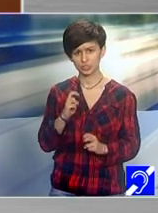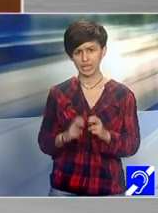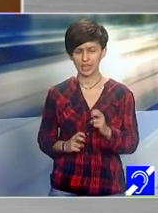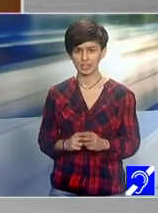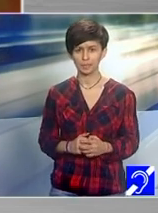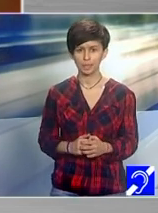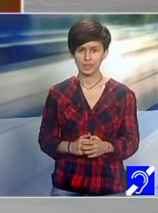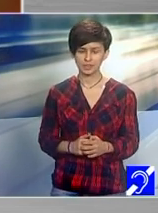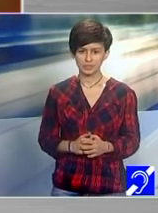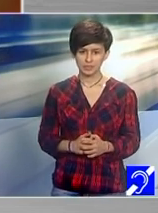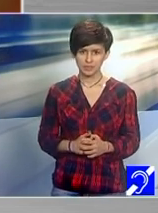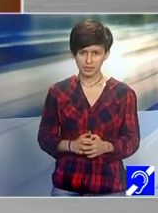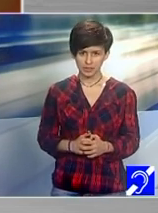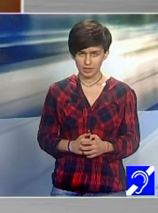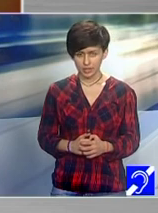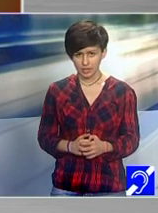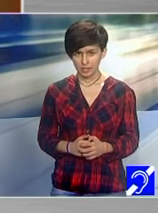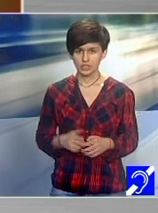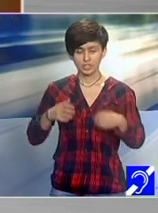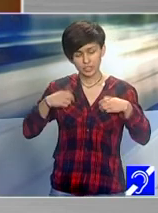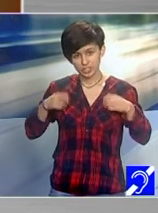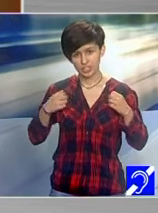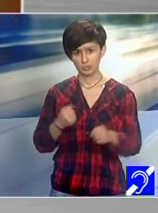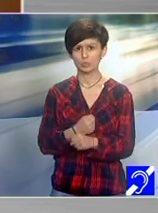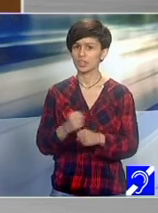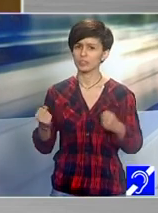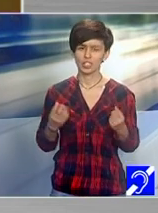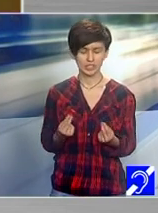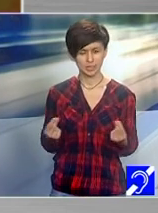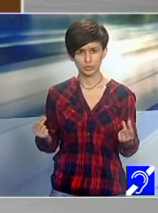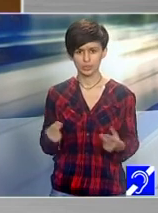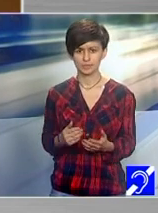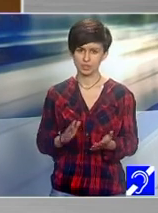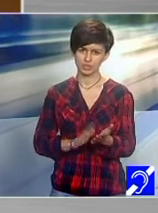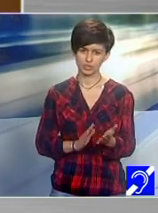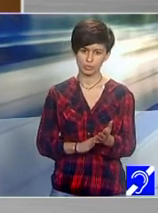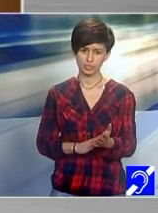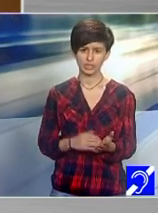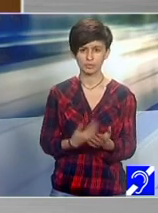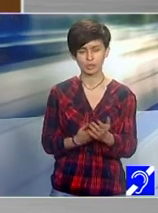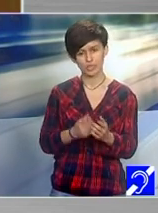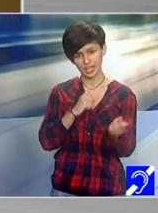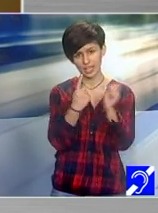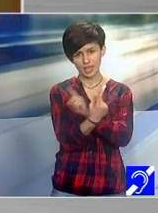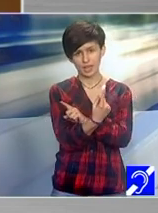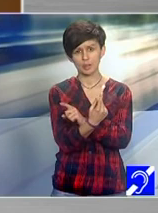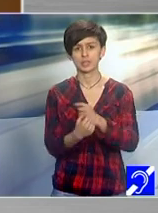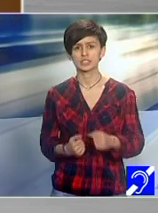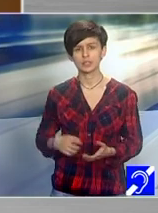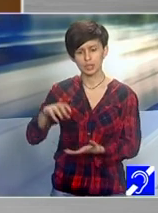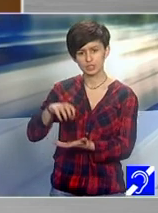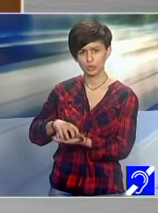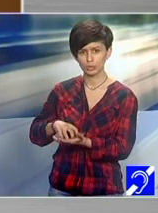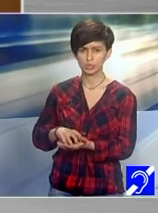departe. Și ce ne bucură foarte mult, asta a fost și unul din motivele pentru care noi am schimbat locul de desfășurare a salonului de la